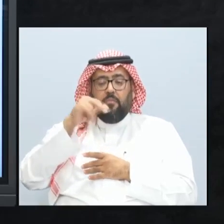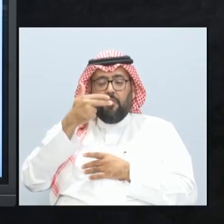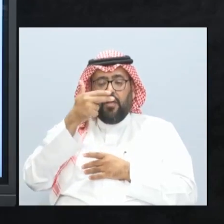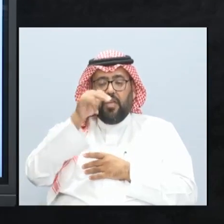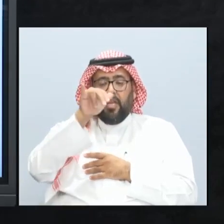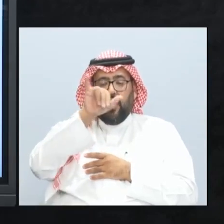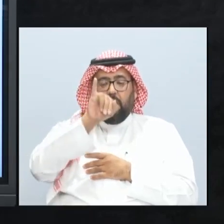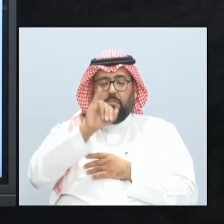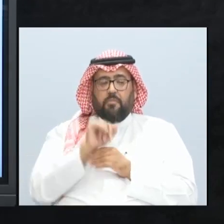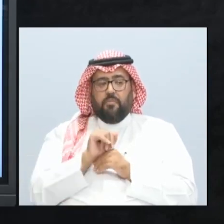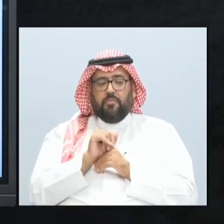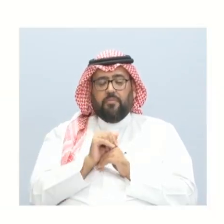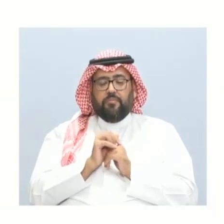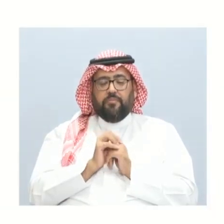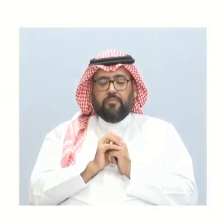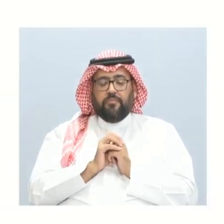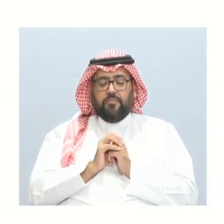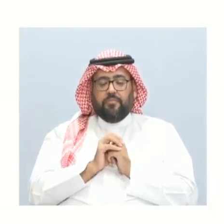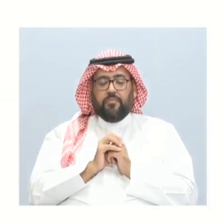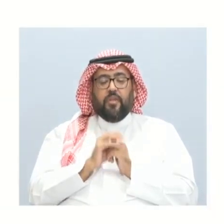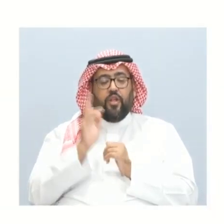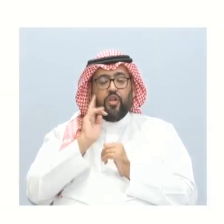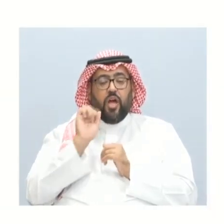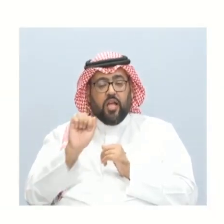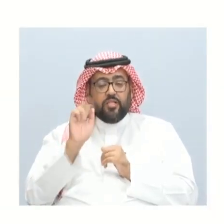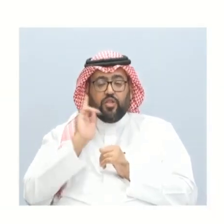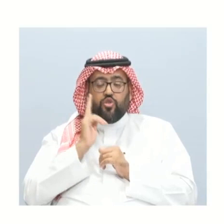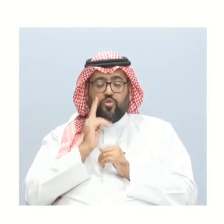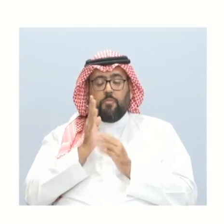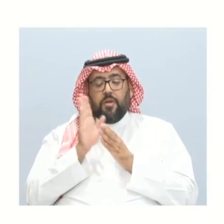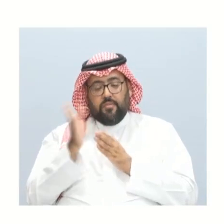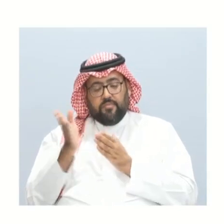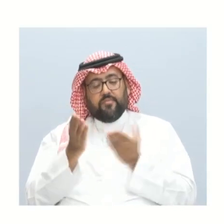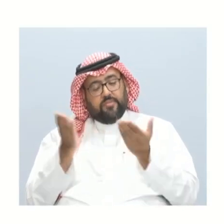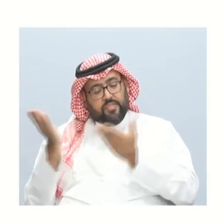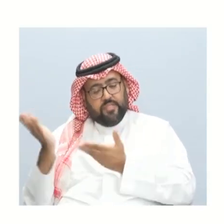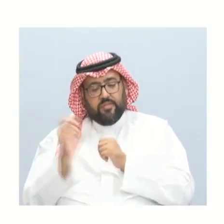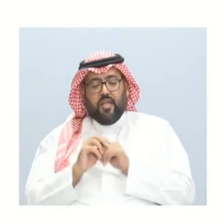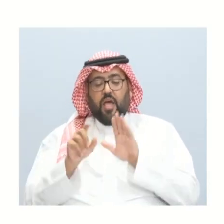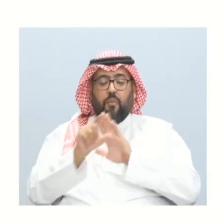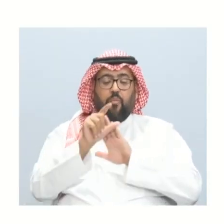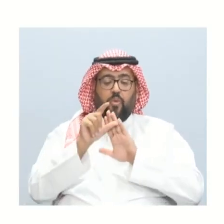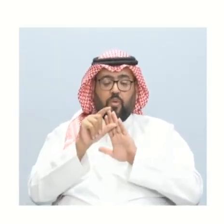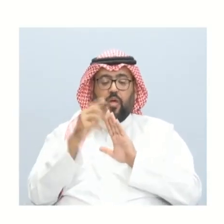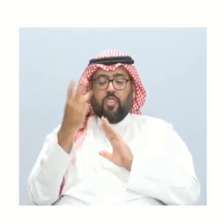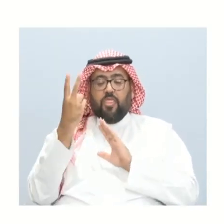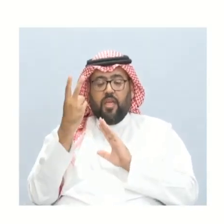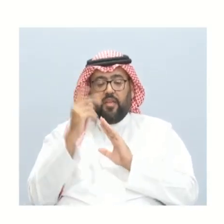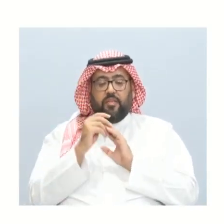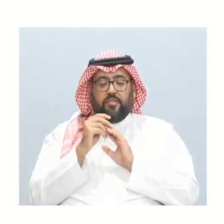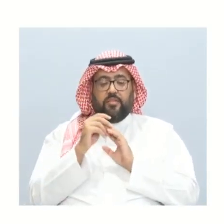للفئه الغاليه على قلوبنا اذا نحن في الجزء الثاني من موضوع درسنا الا وهو نص